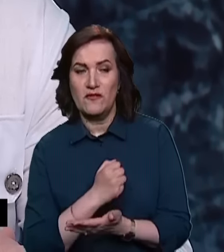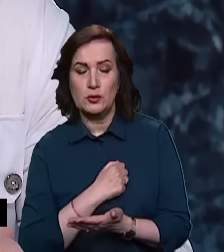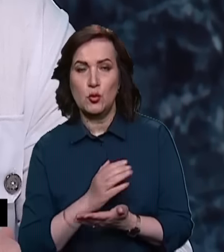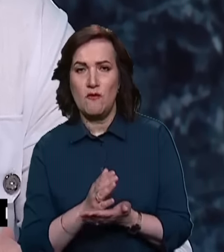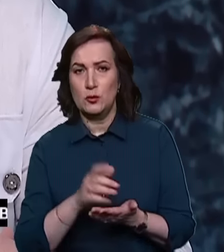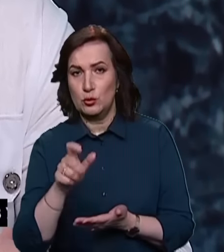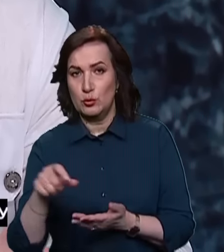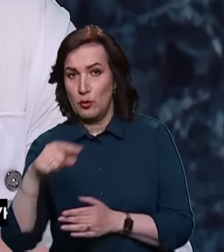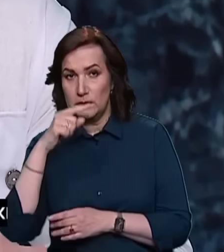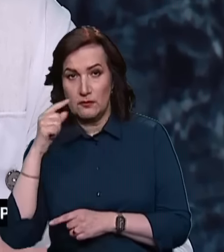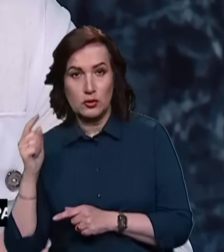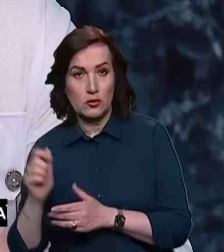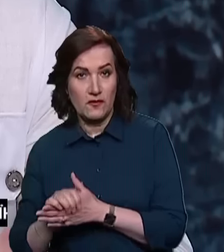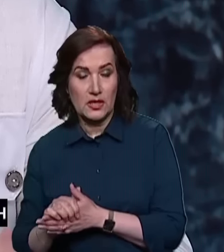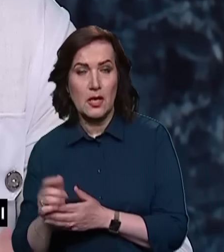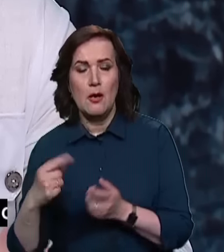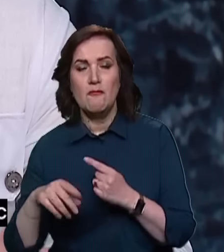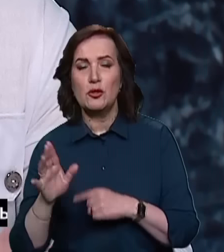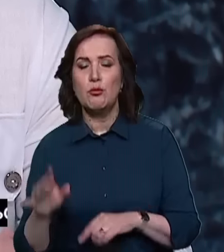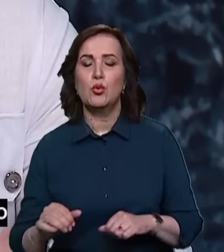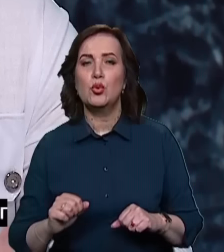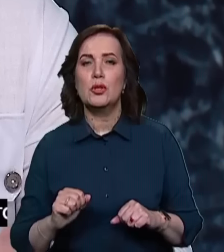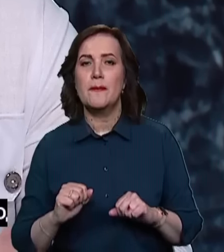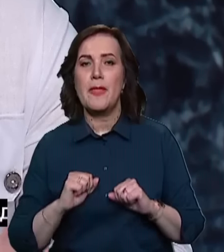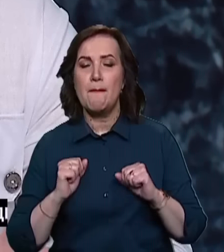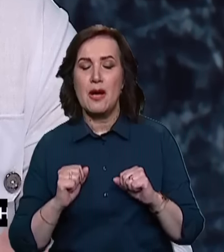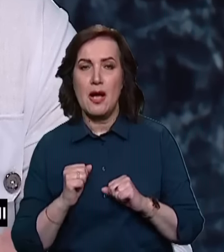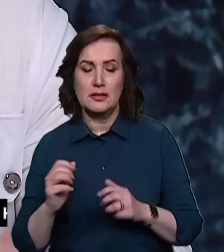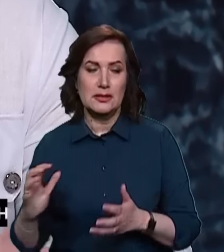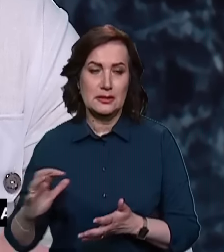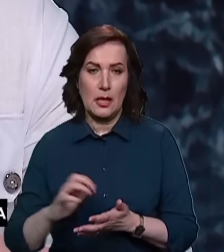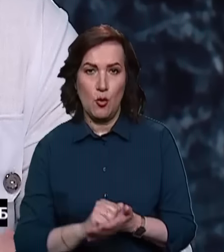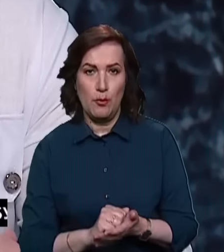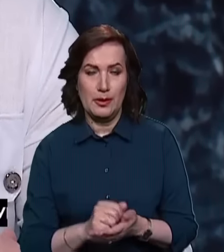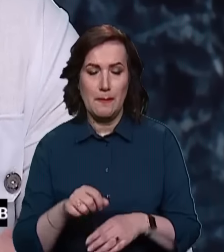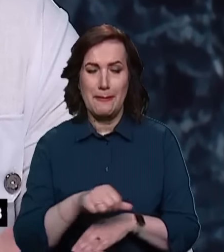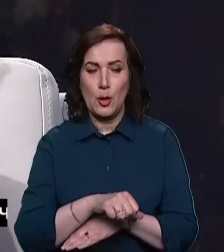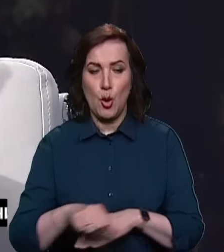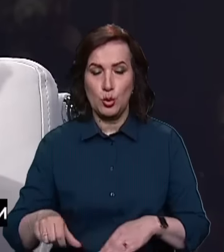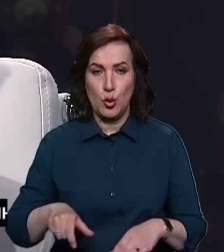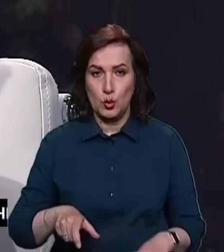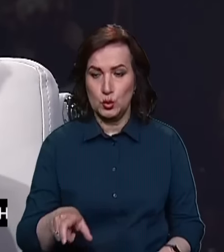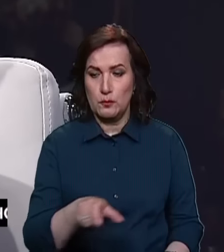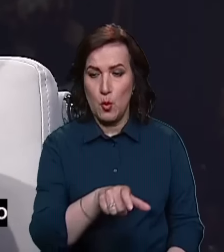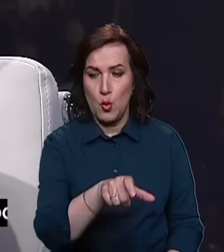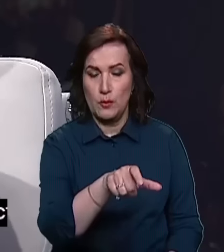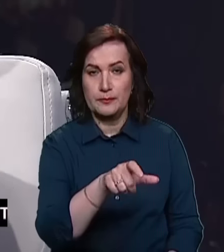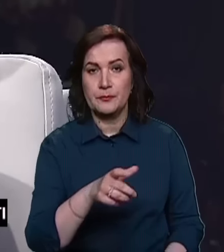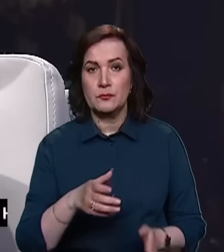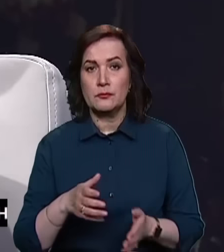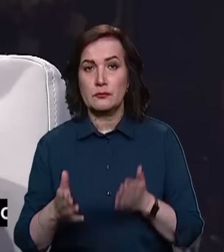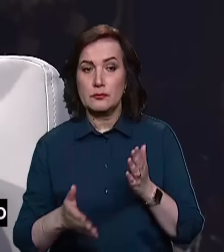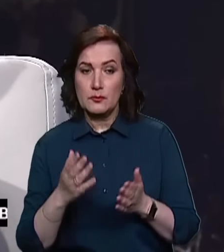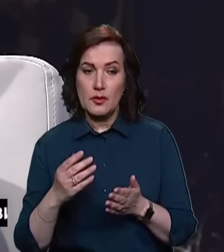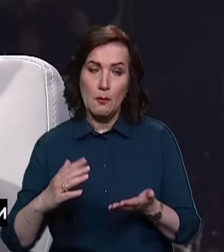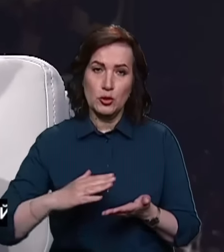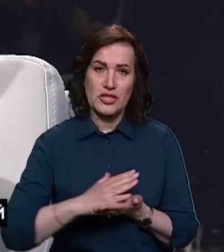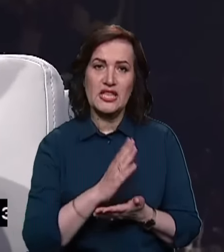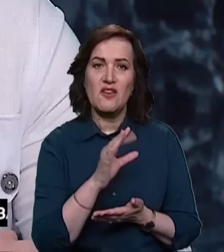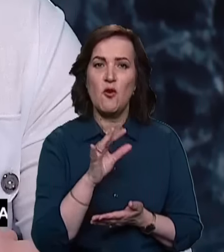військовослужбовців Російської Федерації. Тому вони будуть намагатися захопити таку прикордонну смугу. Можливо, зайти в